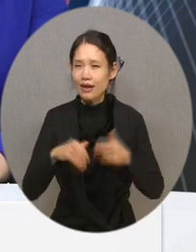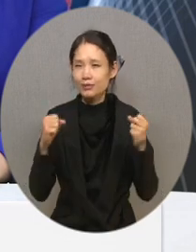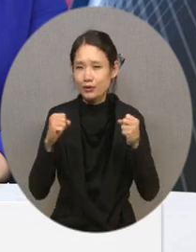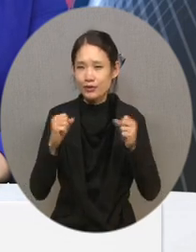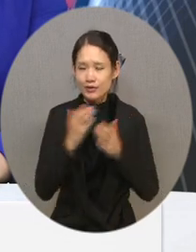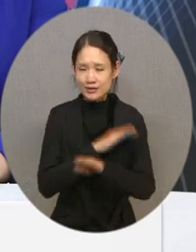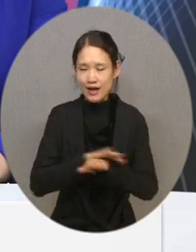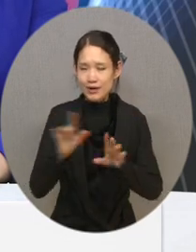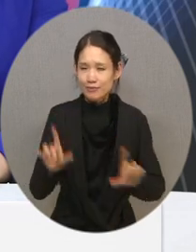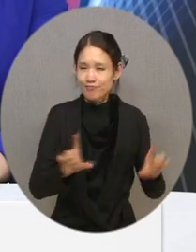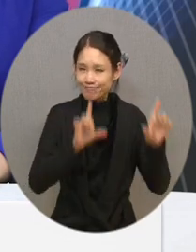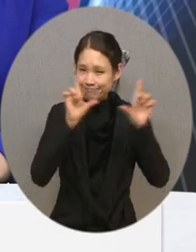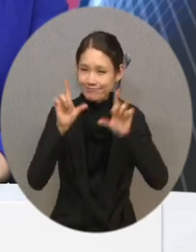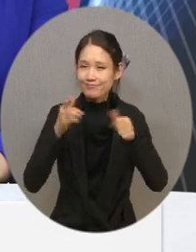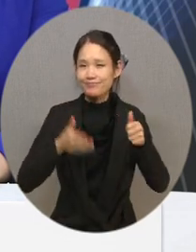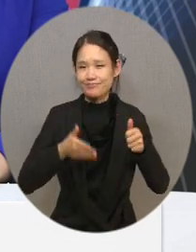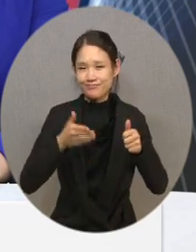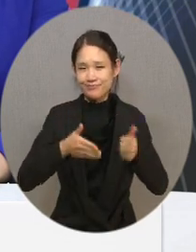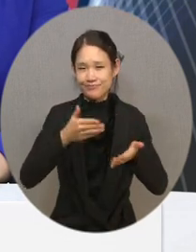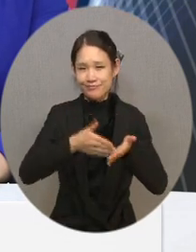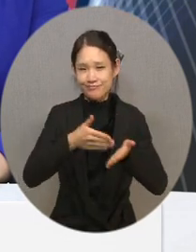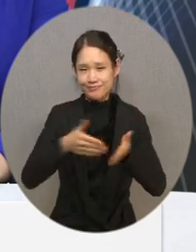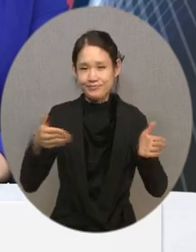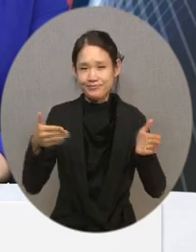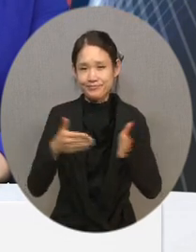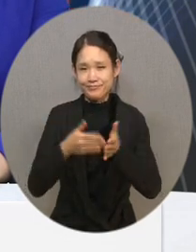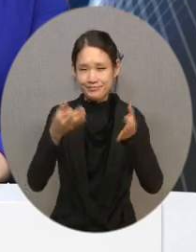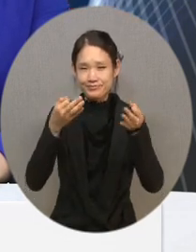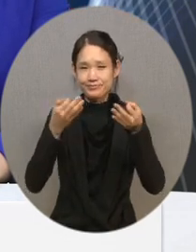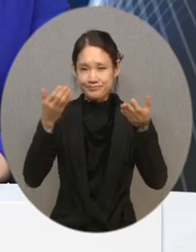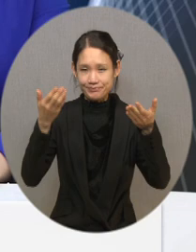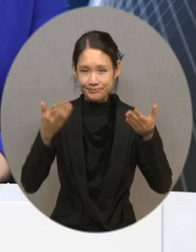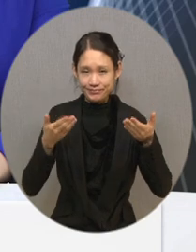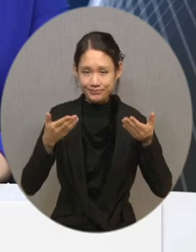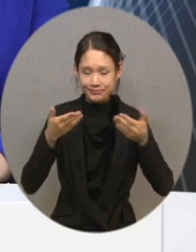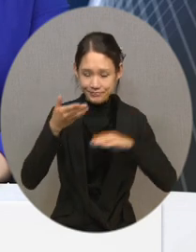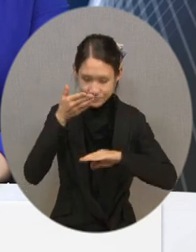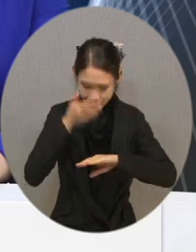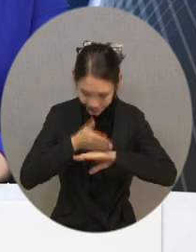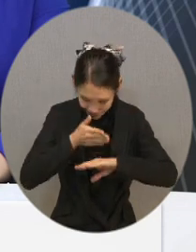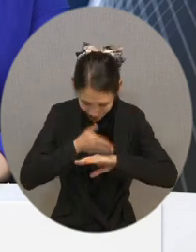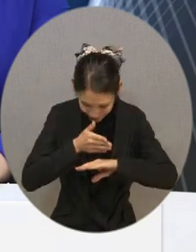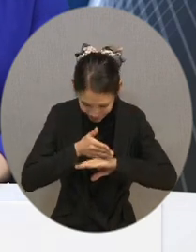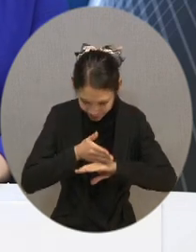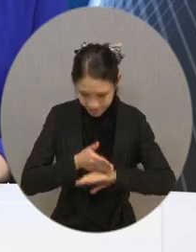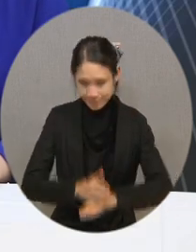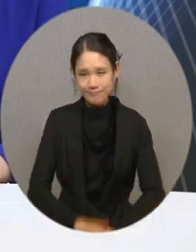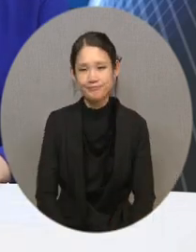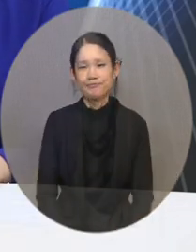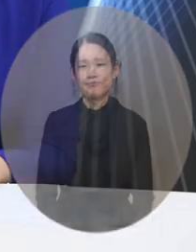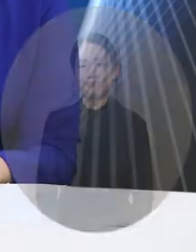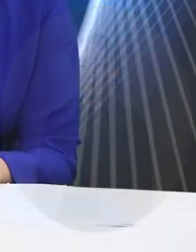즐겁게 보내시길 바랍니다. 이상으로 뉴스를 마칩니다. 시청해주신 여러분 고맙습니다.